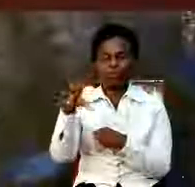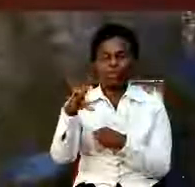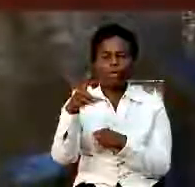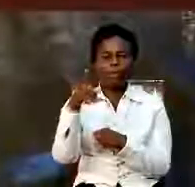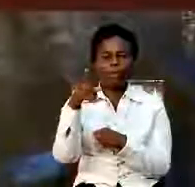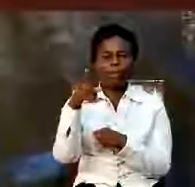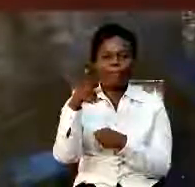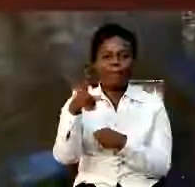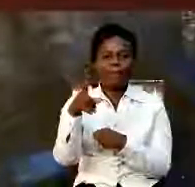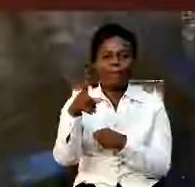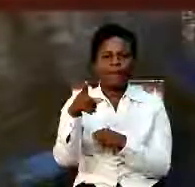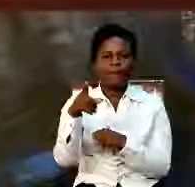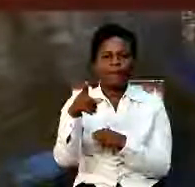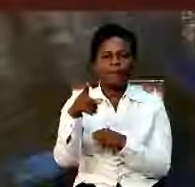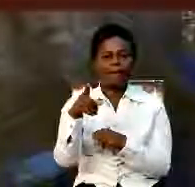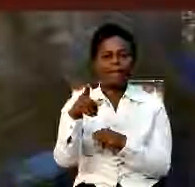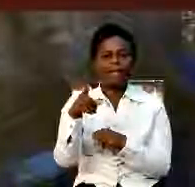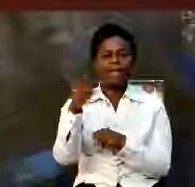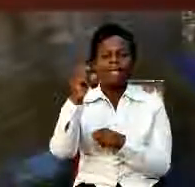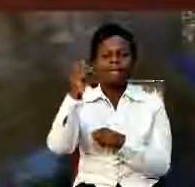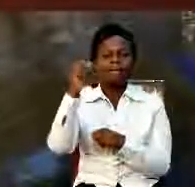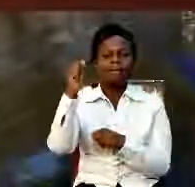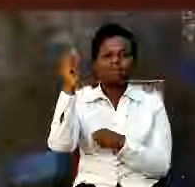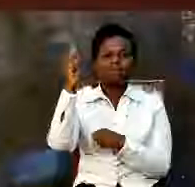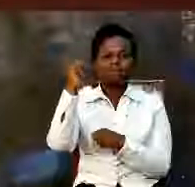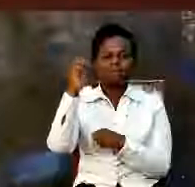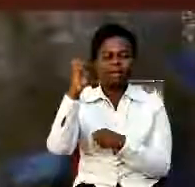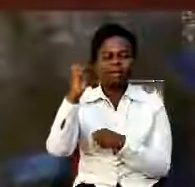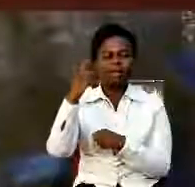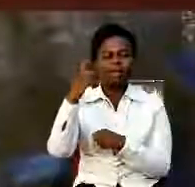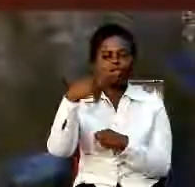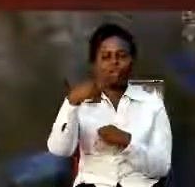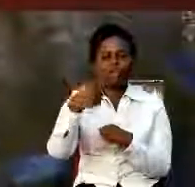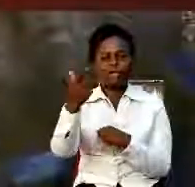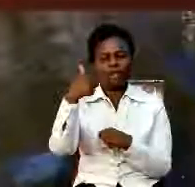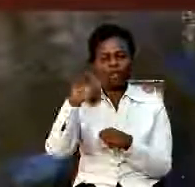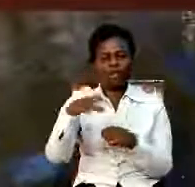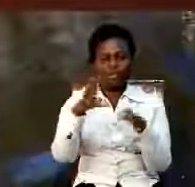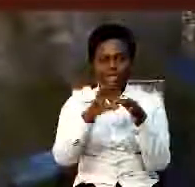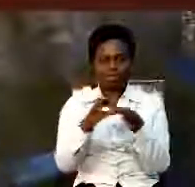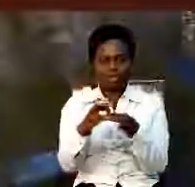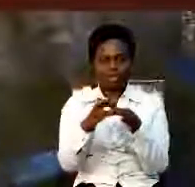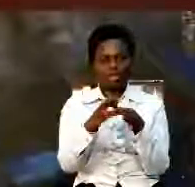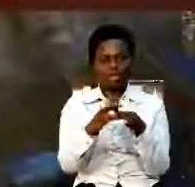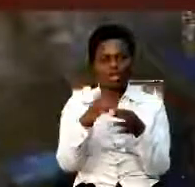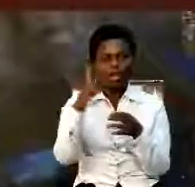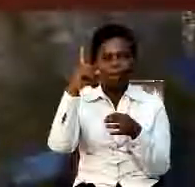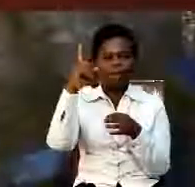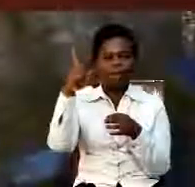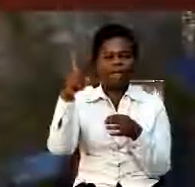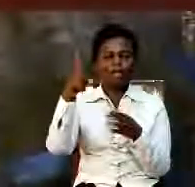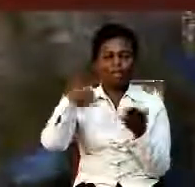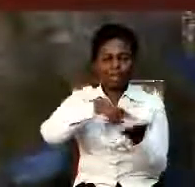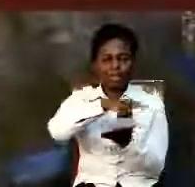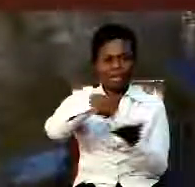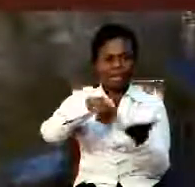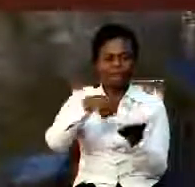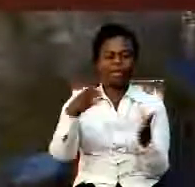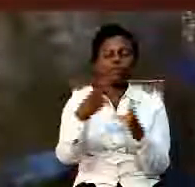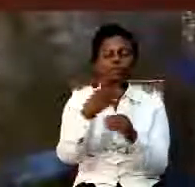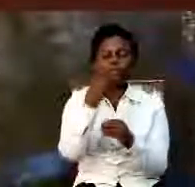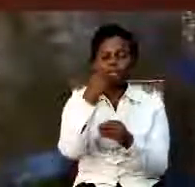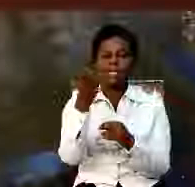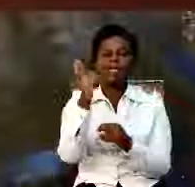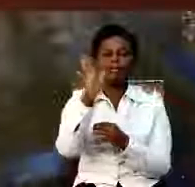pale Chambalo Same tuendelee kuhudhuria na kuendelea kushiriki pale, na sio Ukerewe tumepata taarifa